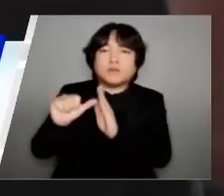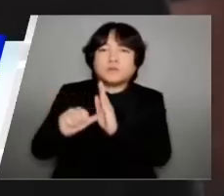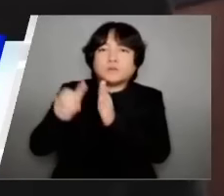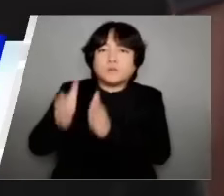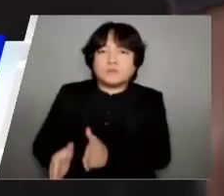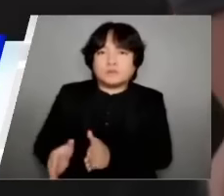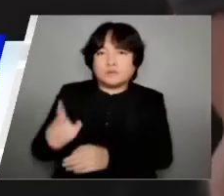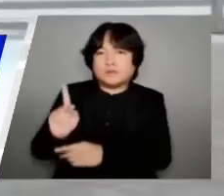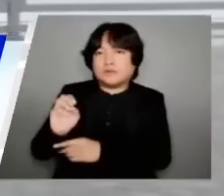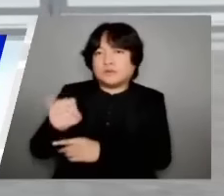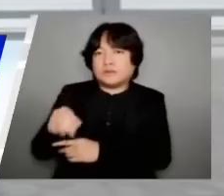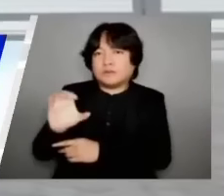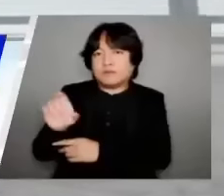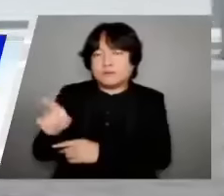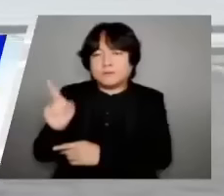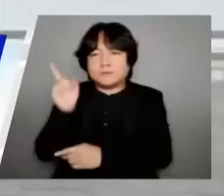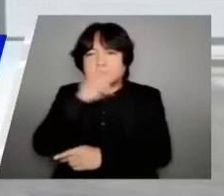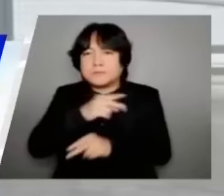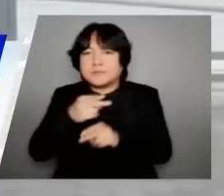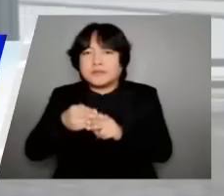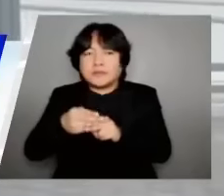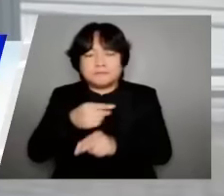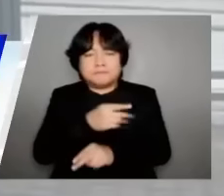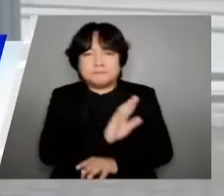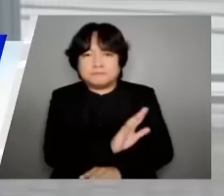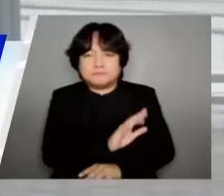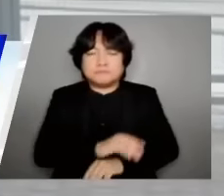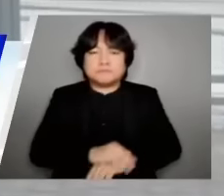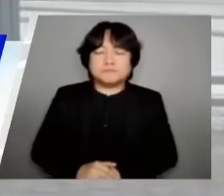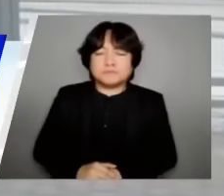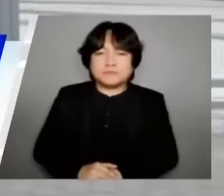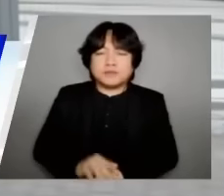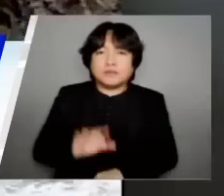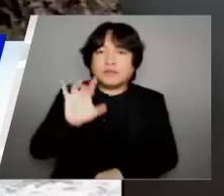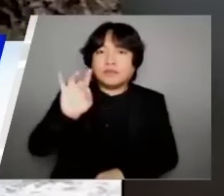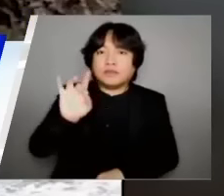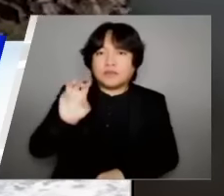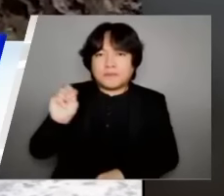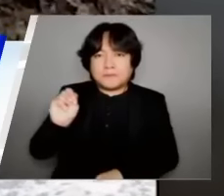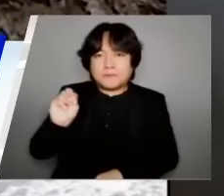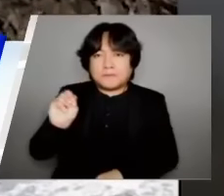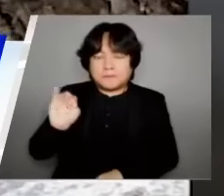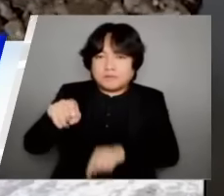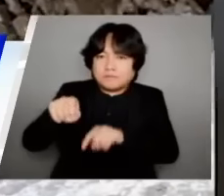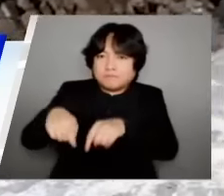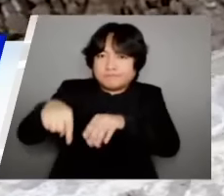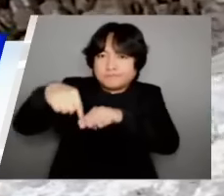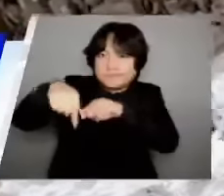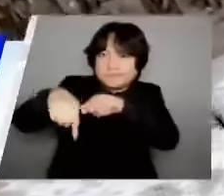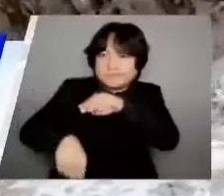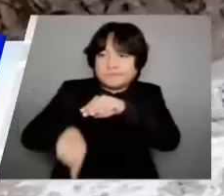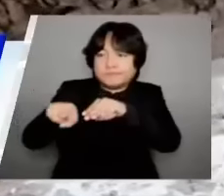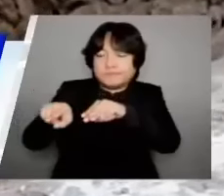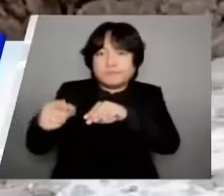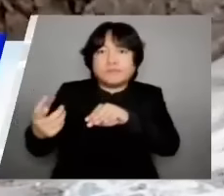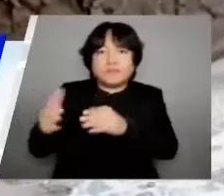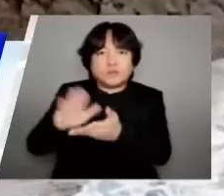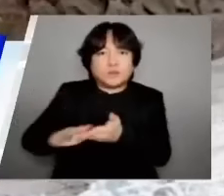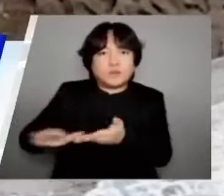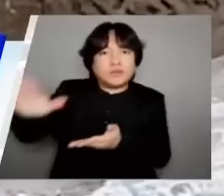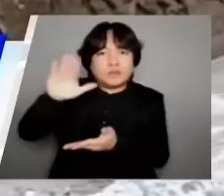niya pinangalanan. Nasa 8 metro na umano ang hukay sa basement ng Jose Maria College, kaya nalalagay na raw sa panganib